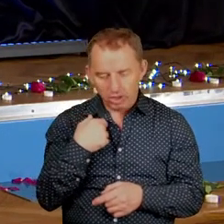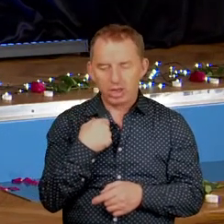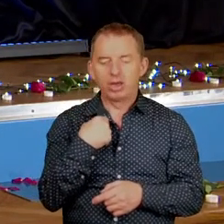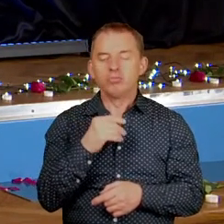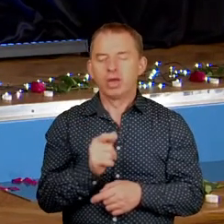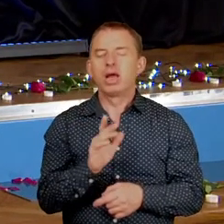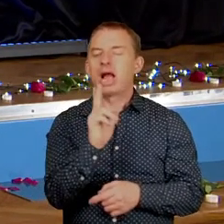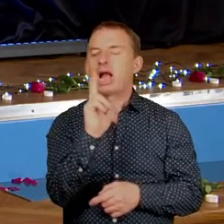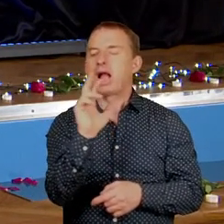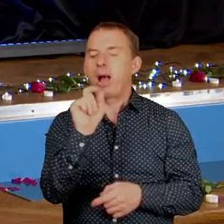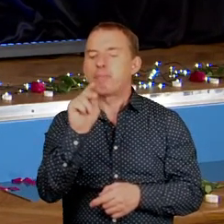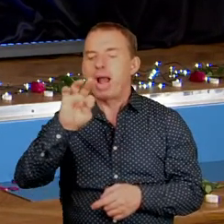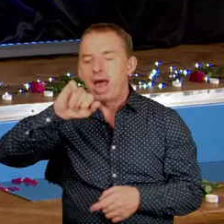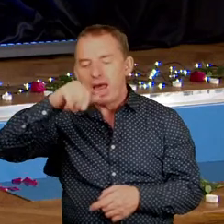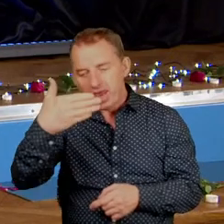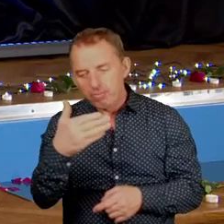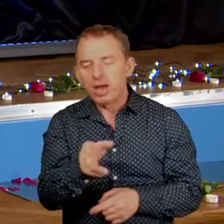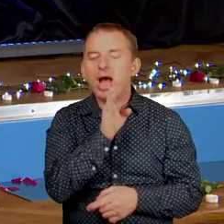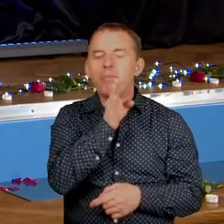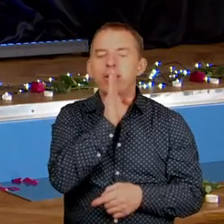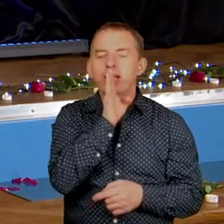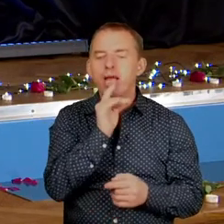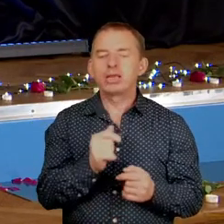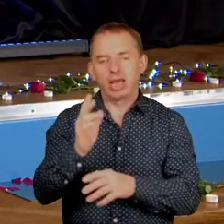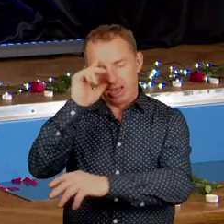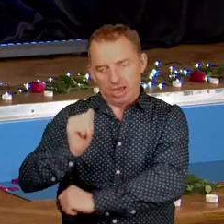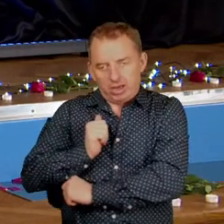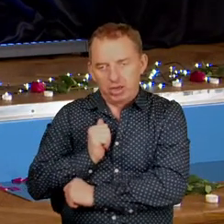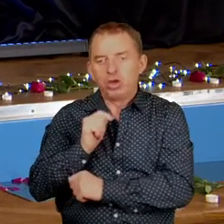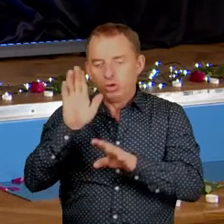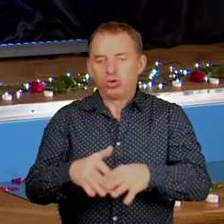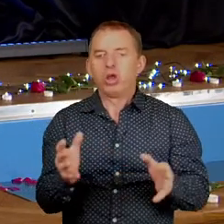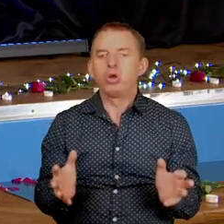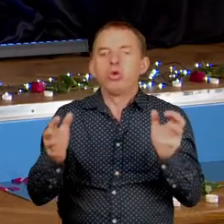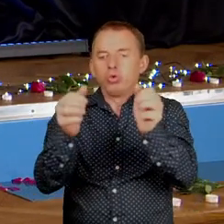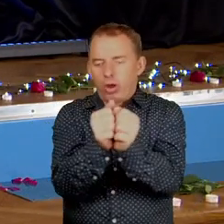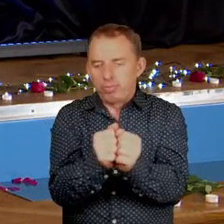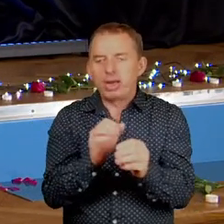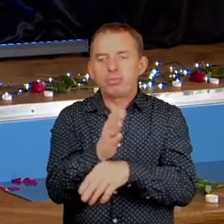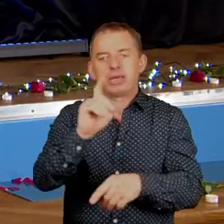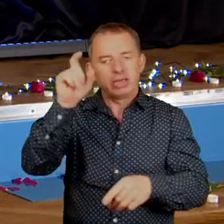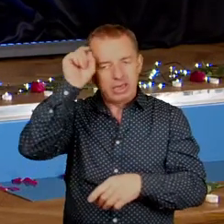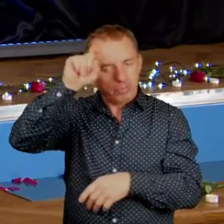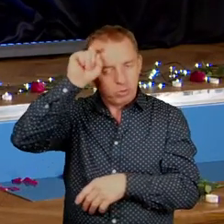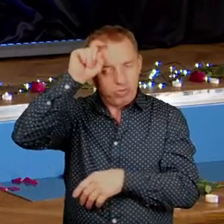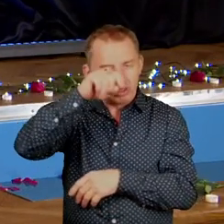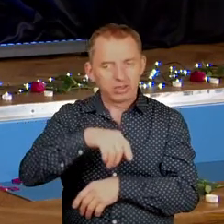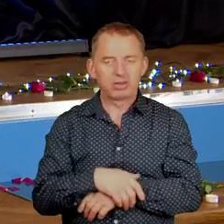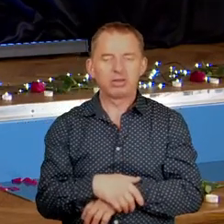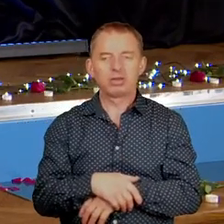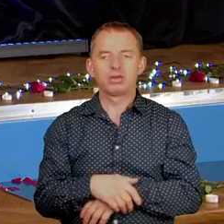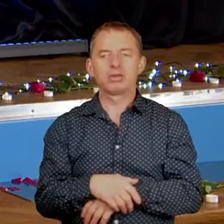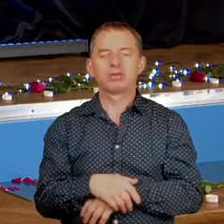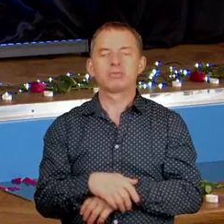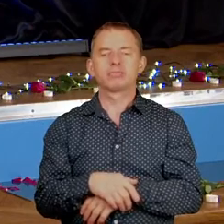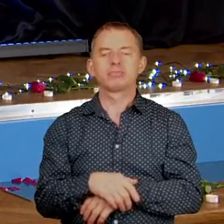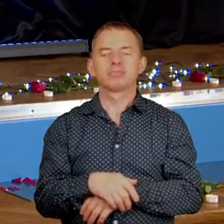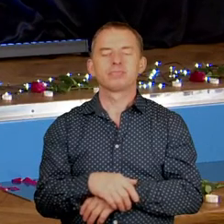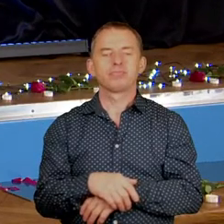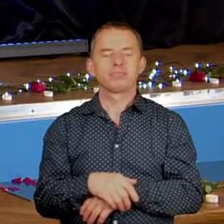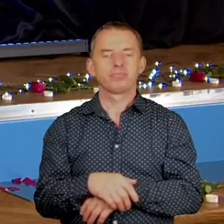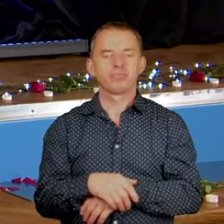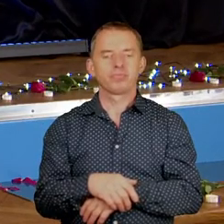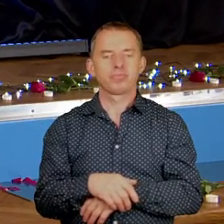w amerykańskiej armii. Captured by the Germans. Został złapany przez Niemców. And was a prisoner of war during